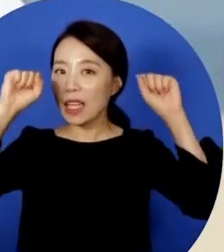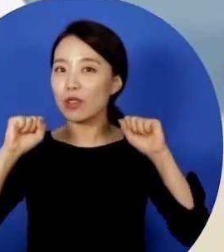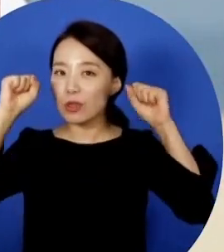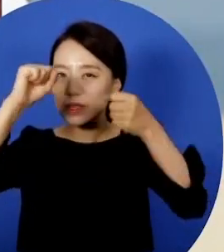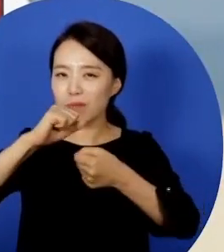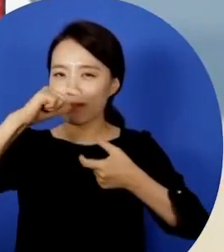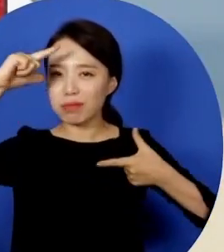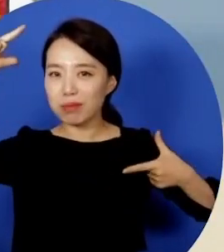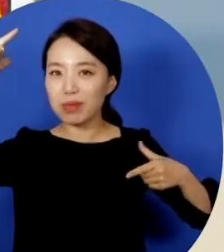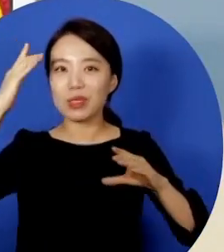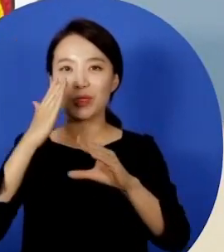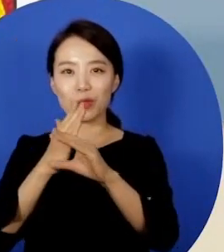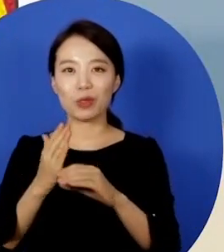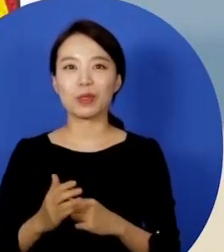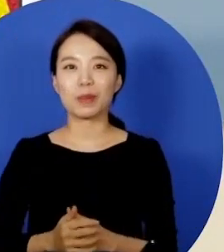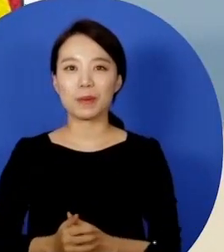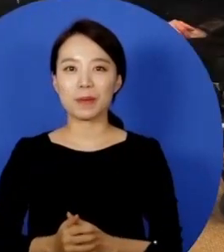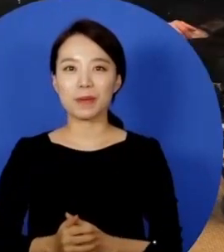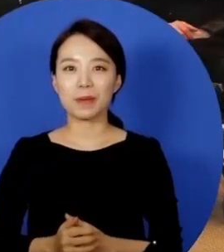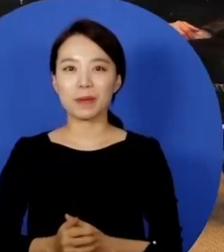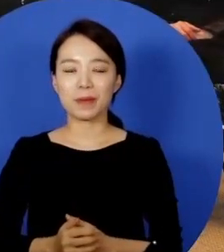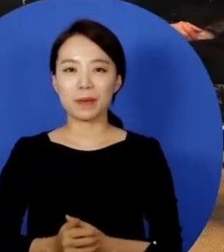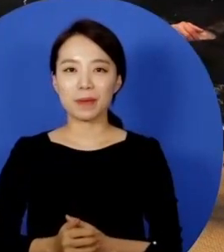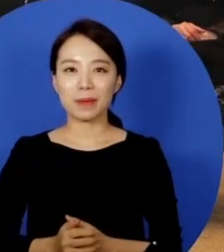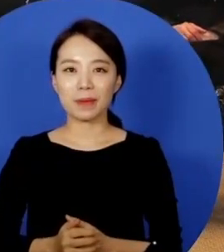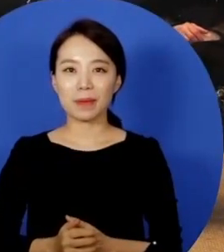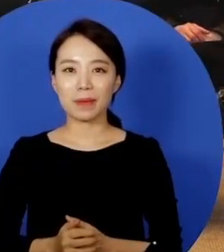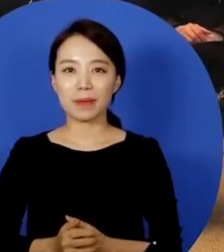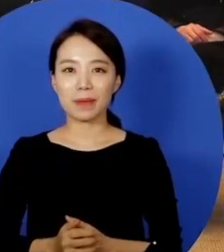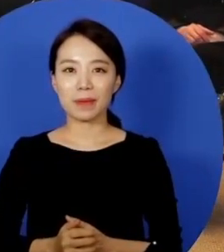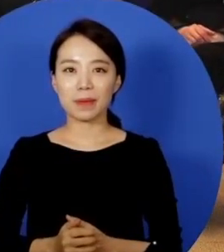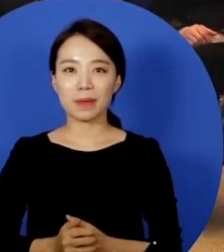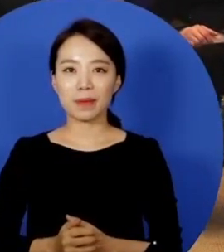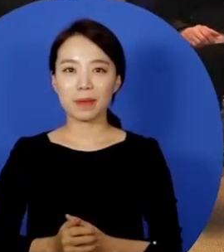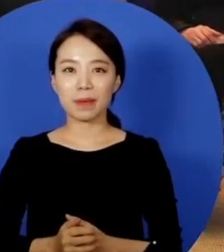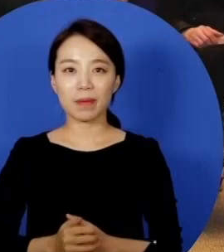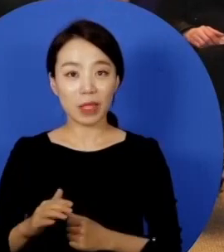체육의 위상을 더욱 공고히 해나가고 있습니다.